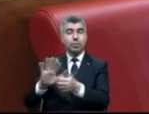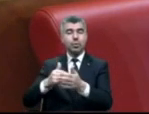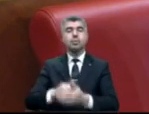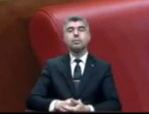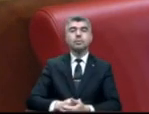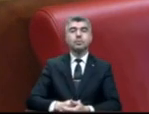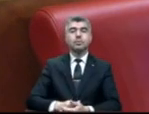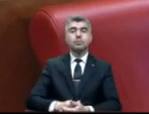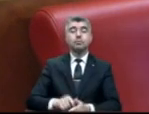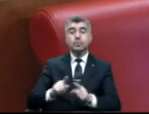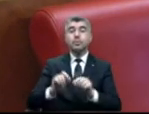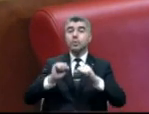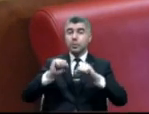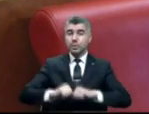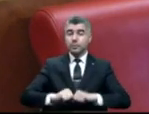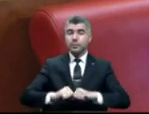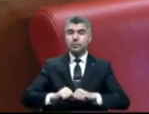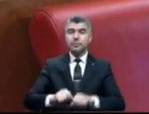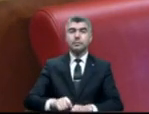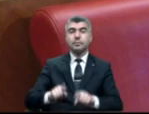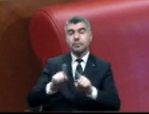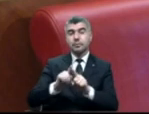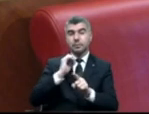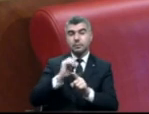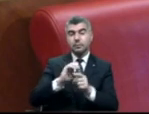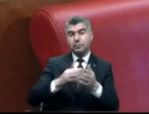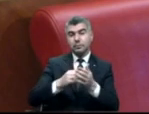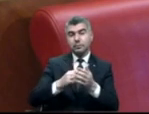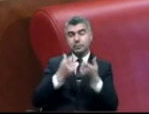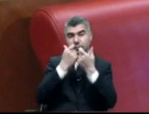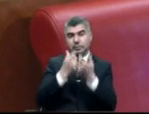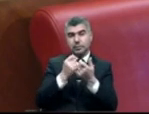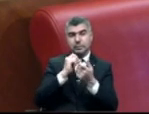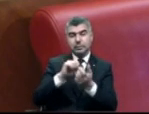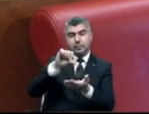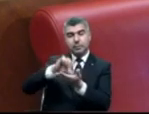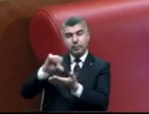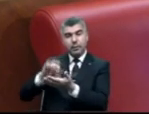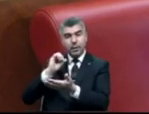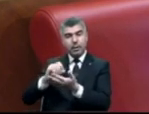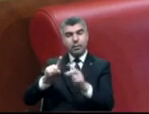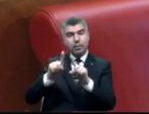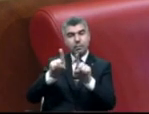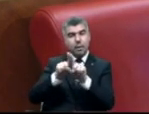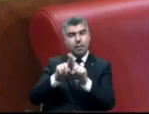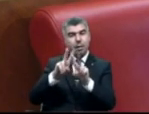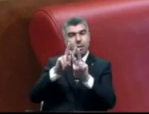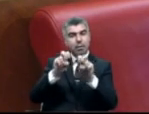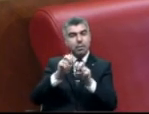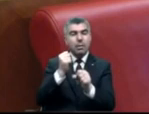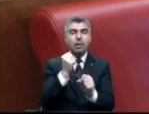لصامير، مما سيمكن من تفعيل آلية الحكامة للمركزية والقيام